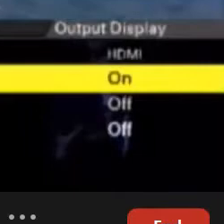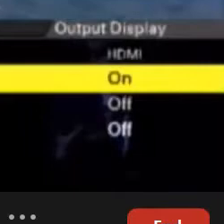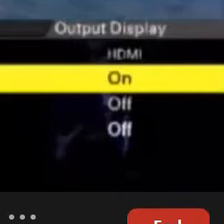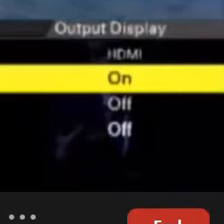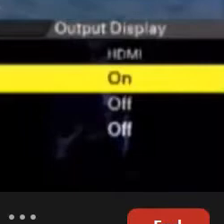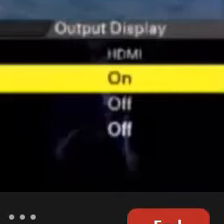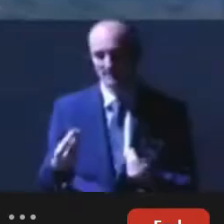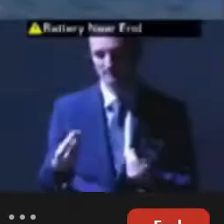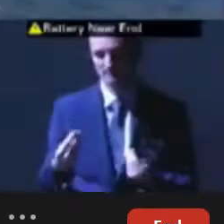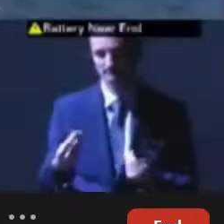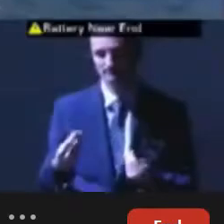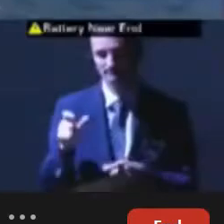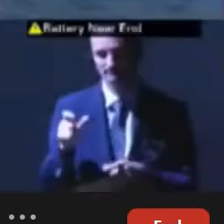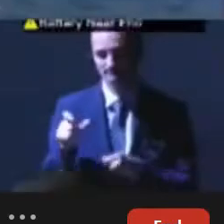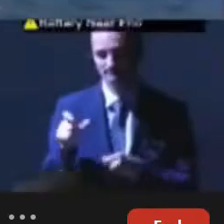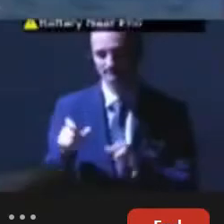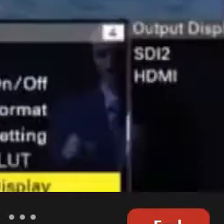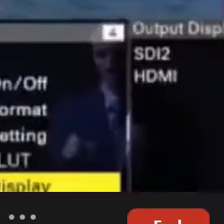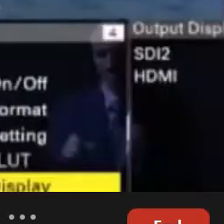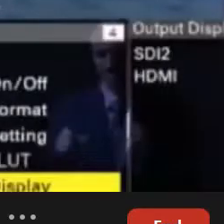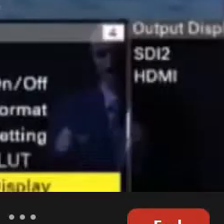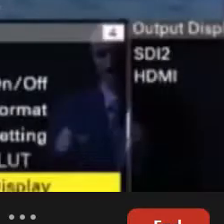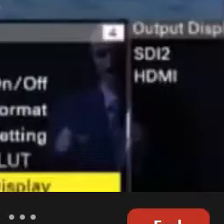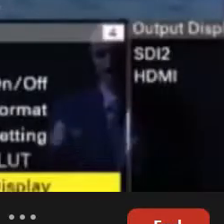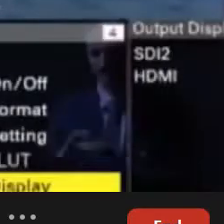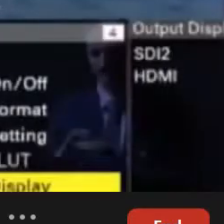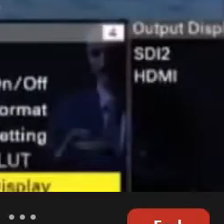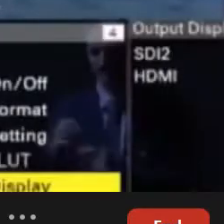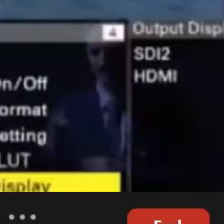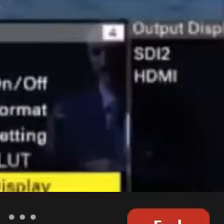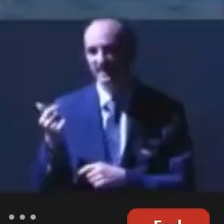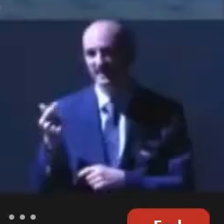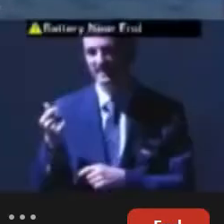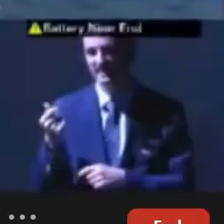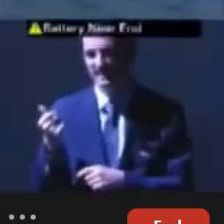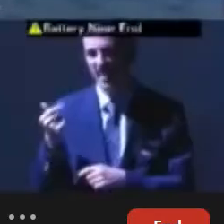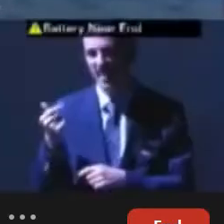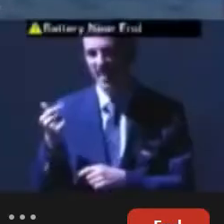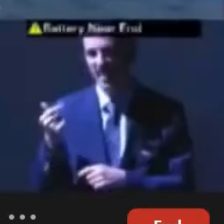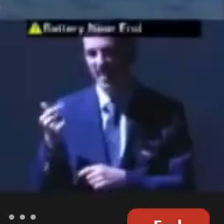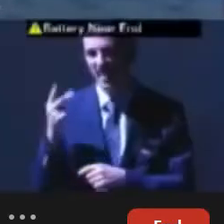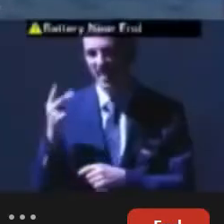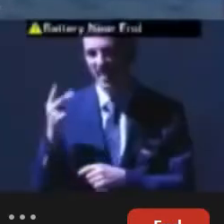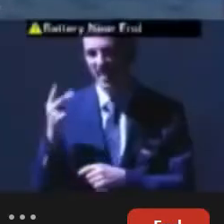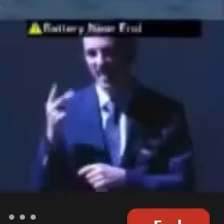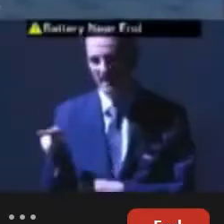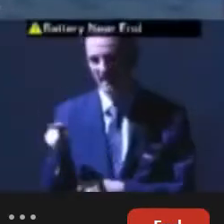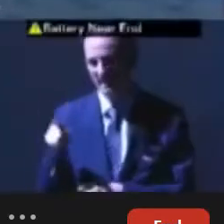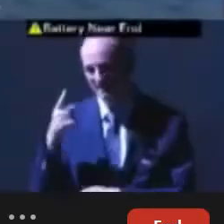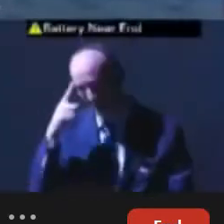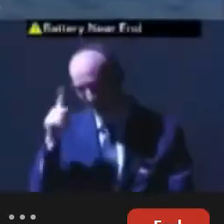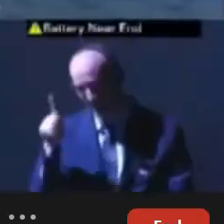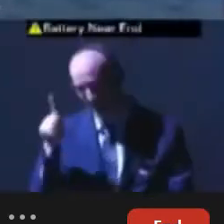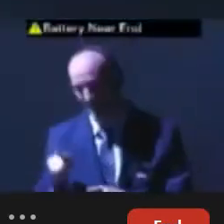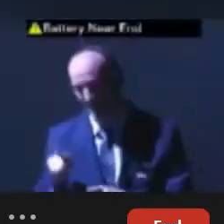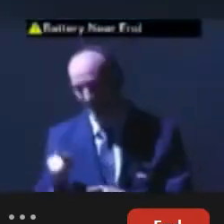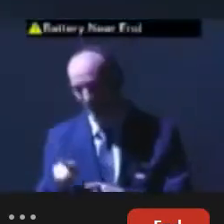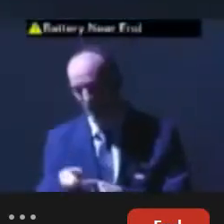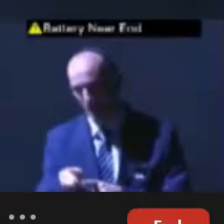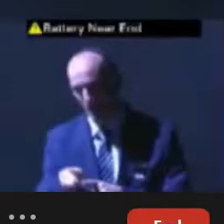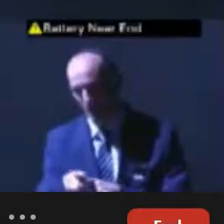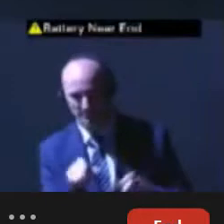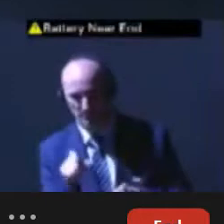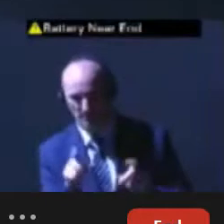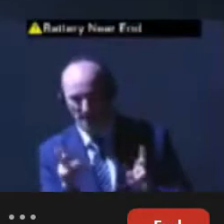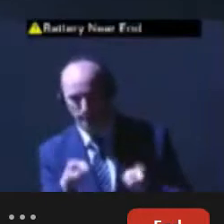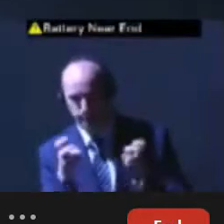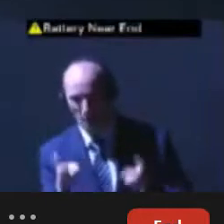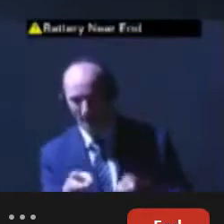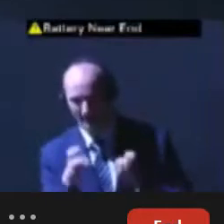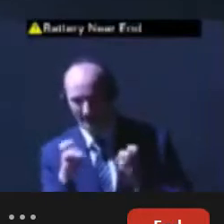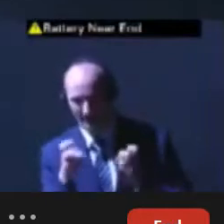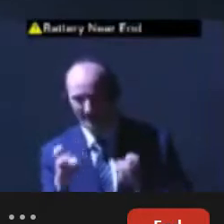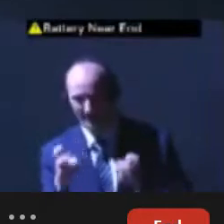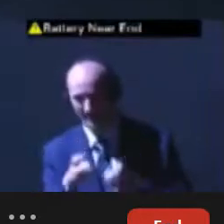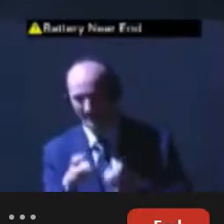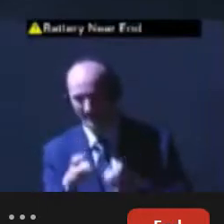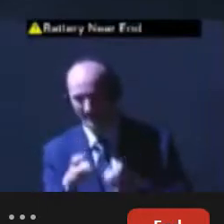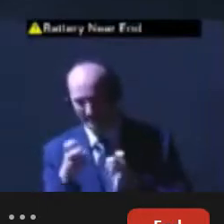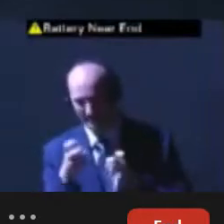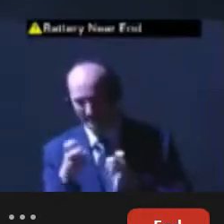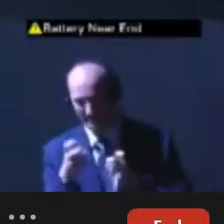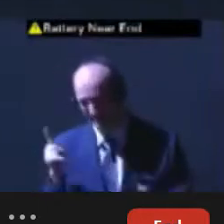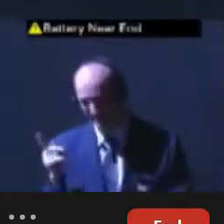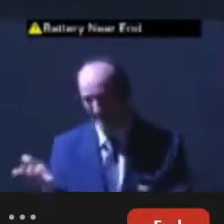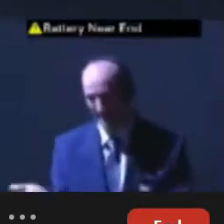gọi là chúng ta nuôi cừu béo để họ lấy lông đấy, họ sẽ thành ra là chúng ta biết là họ có luật chơi riêng của họ mà mình phải theo